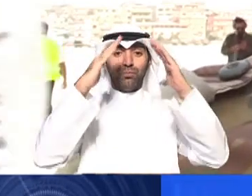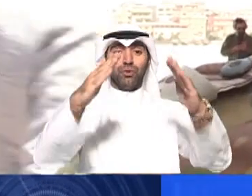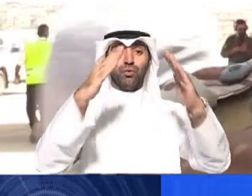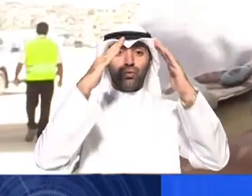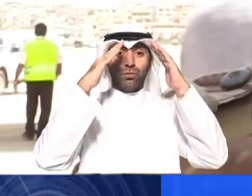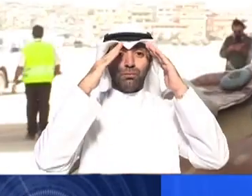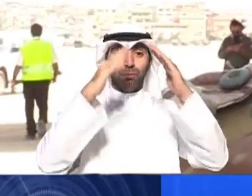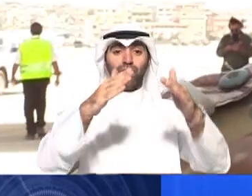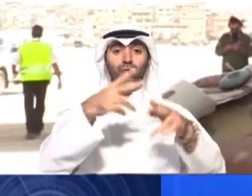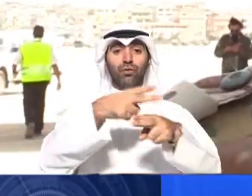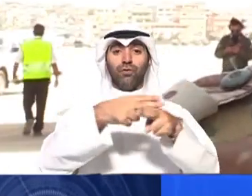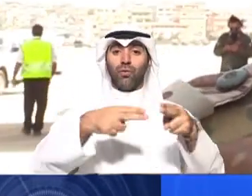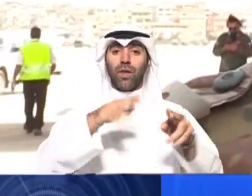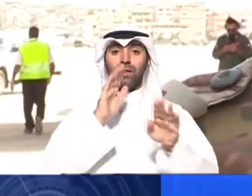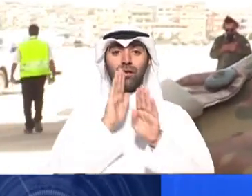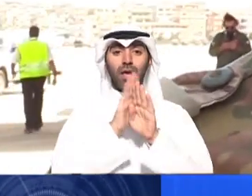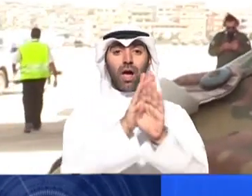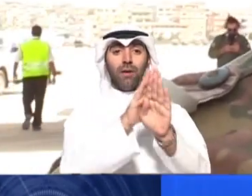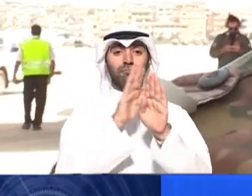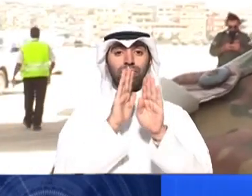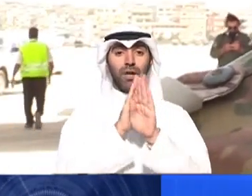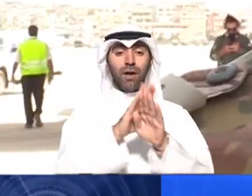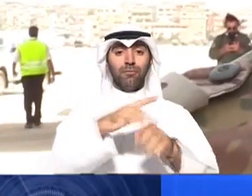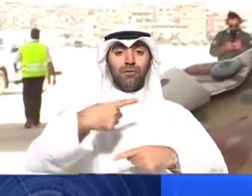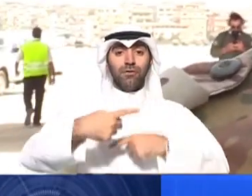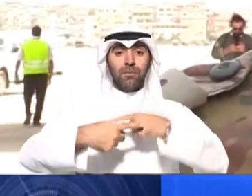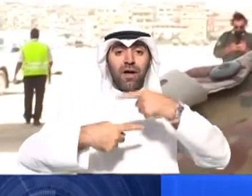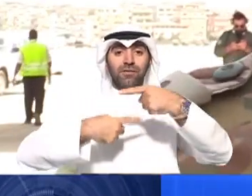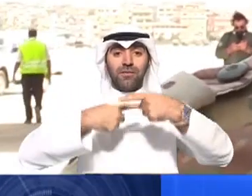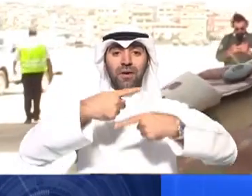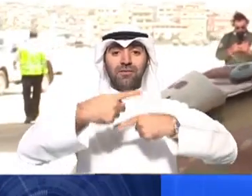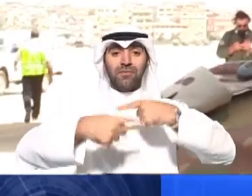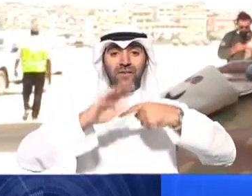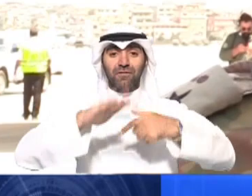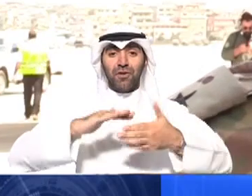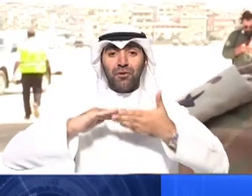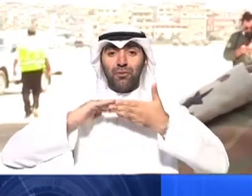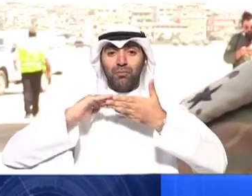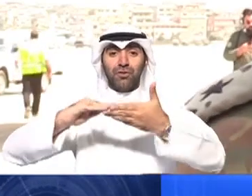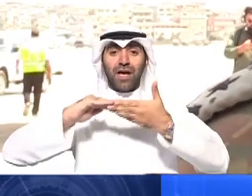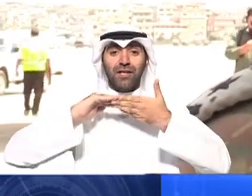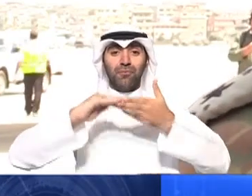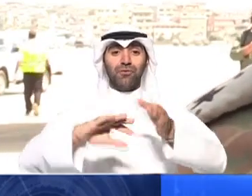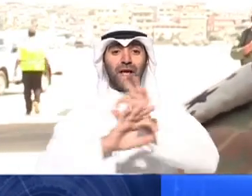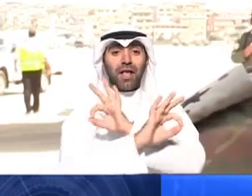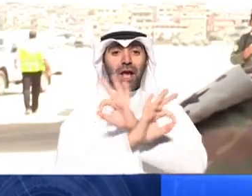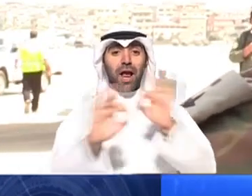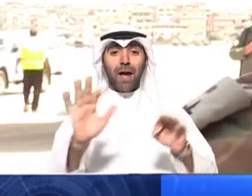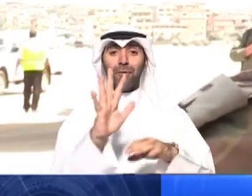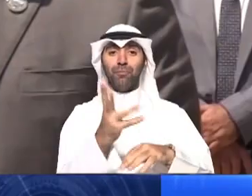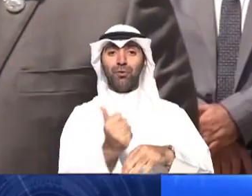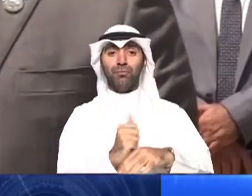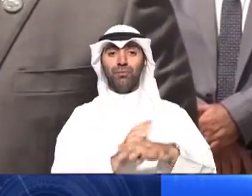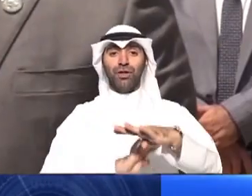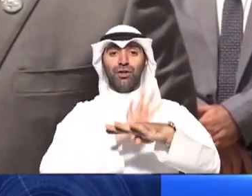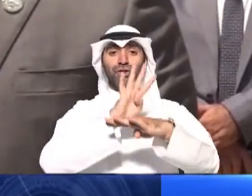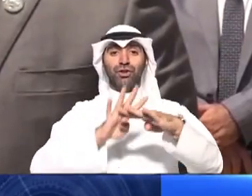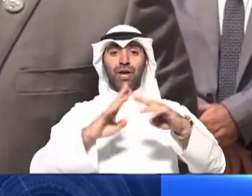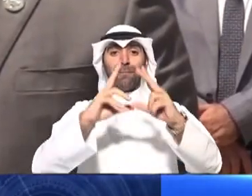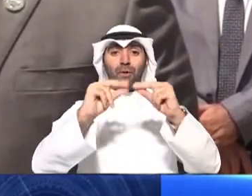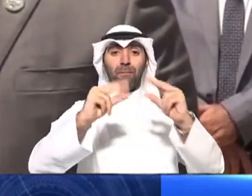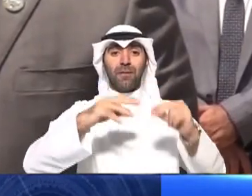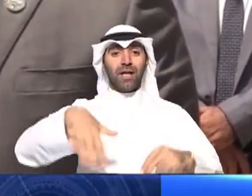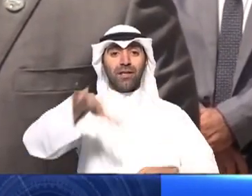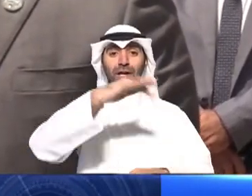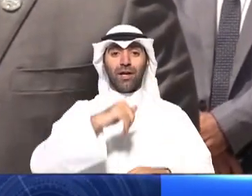الجوي المتواصل من المساعدات والدعم للبنان وللجيش اللبناني ولمؤسسات تانية. جدير